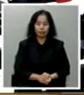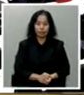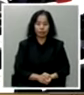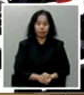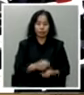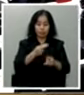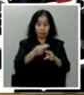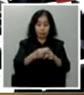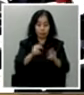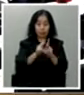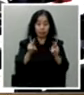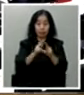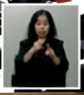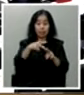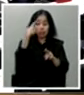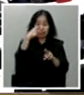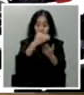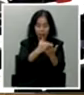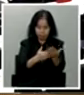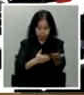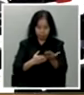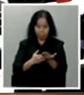ส่งชื่อกรรมการนะครับ